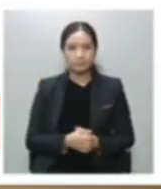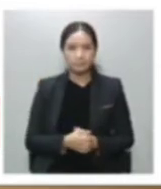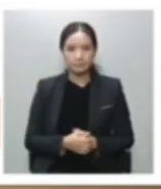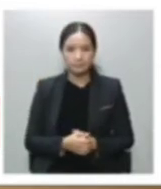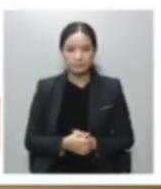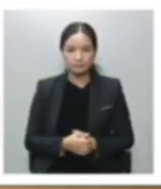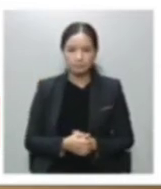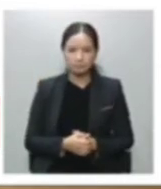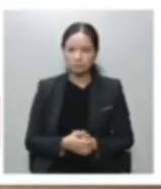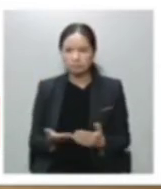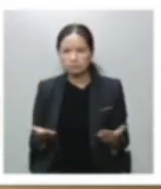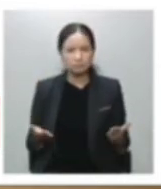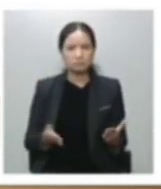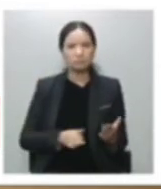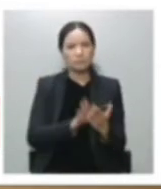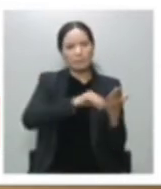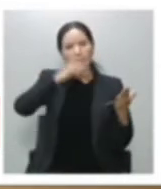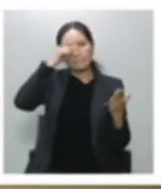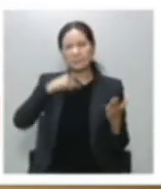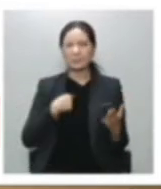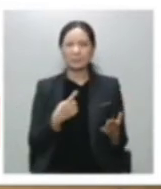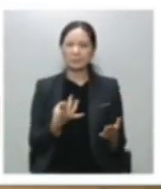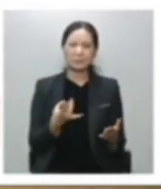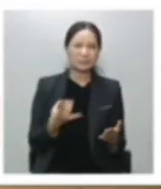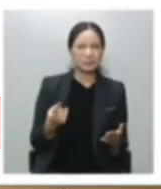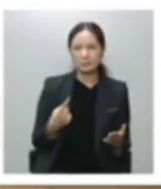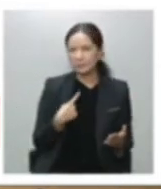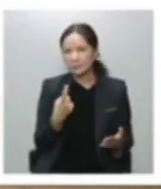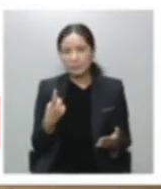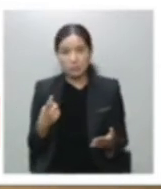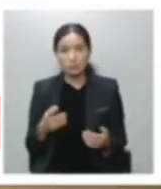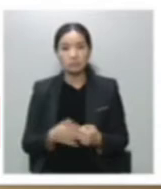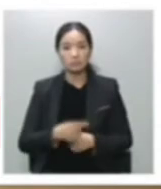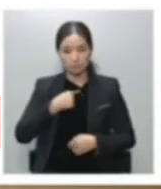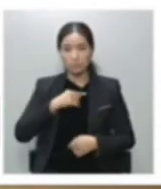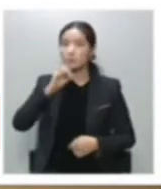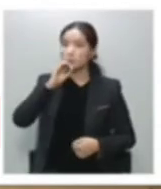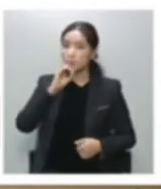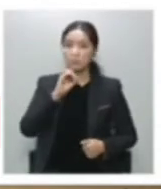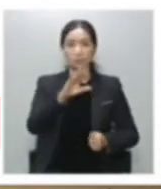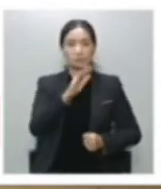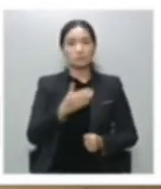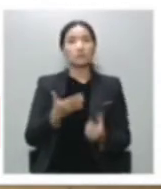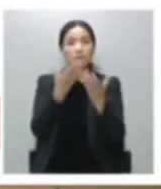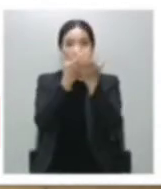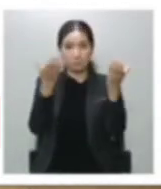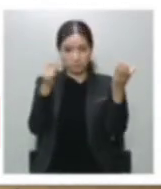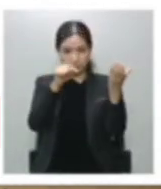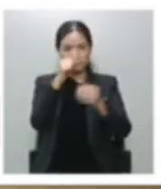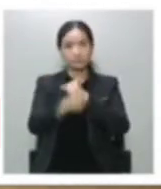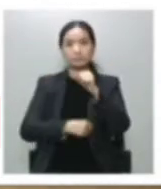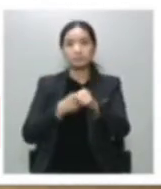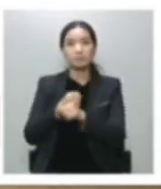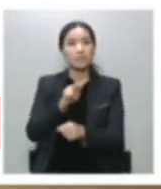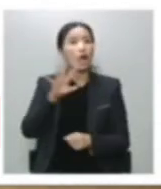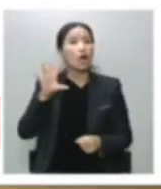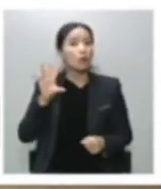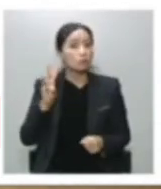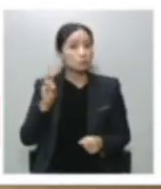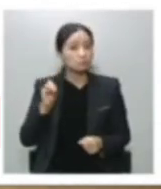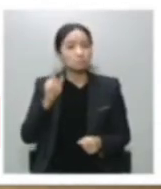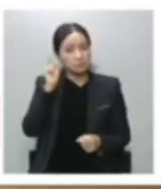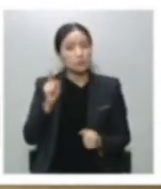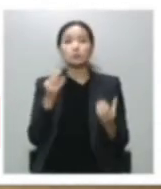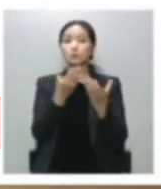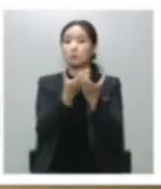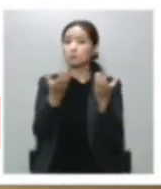เพราะไม่งั้นกลายเป็นว่าบ้านเมืองเราอยู่ไม่ได้ผมเรียนท่านประธานว่าขณะนี้เนี่ยครับรัฐธรรมนูญ60เนี่ยผมถือว่าเป็นรัฐธรรมนูญ